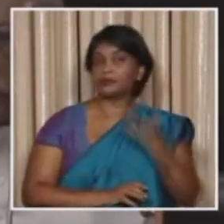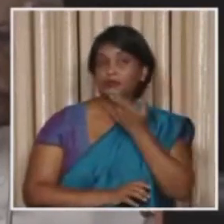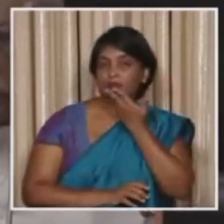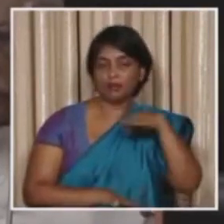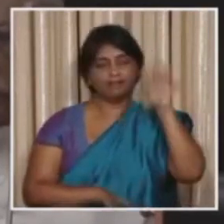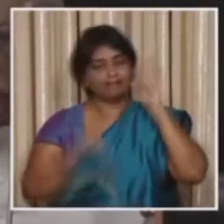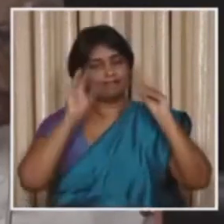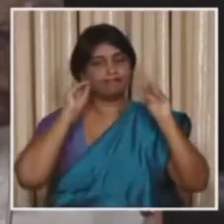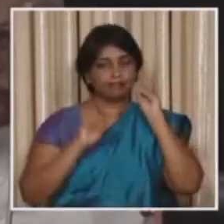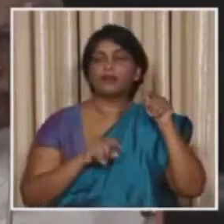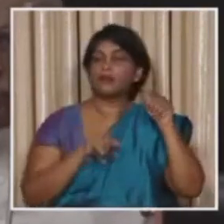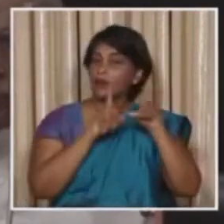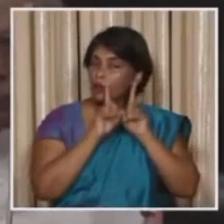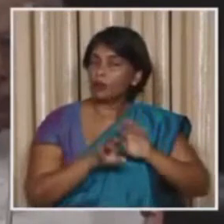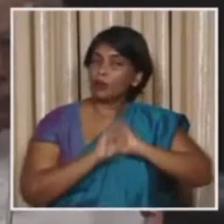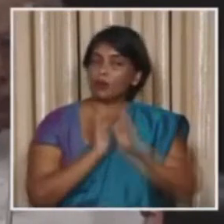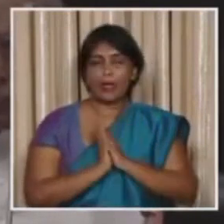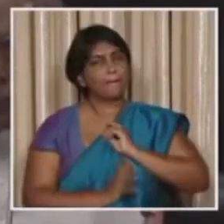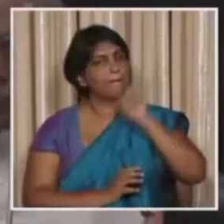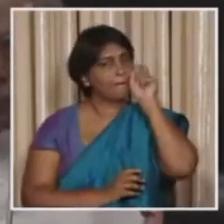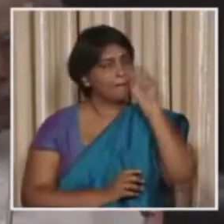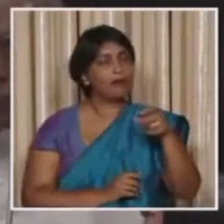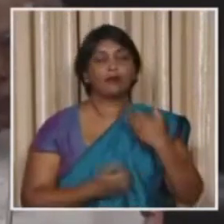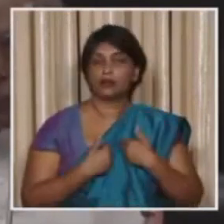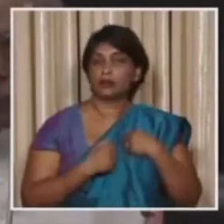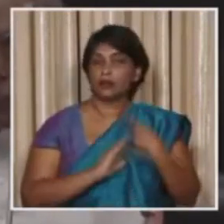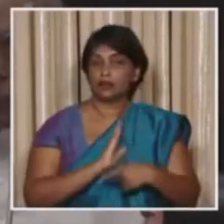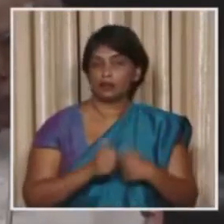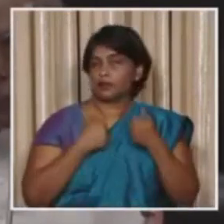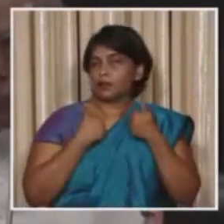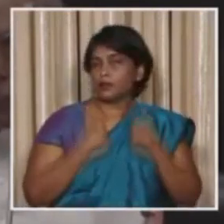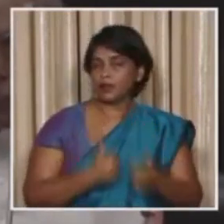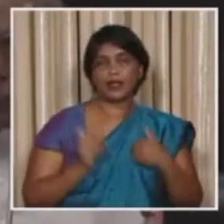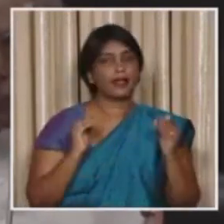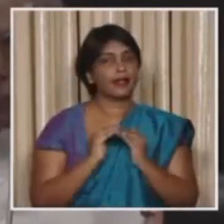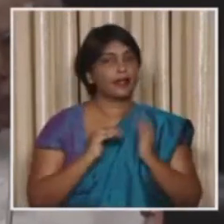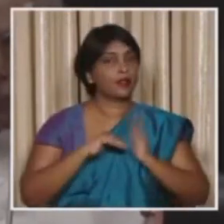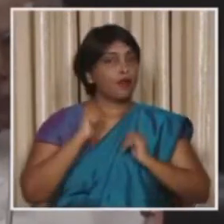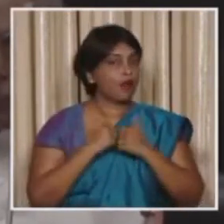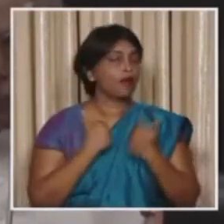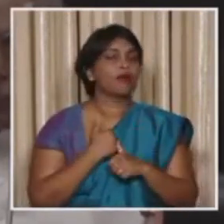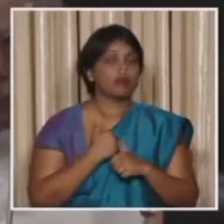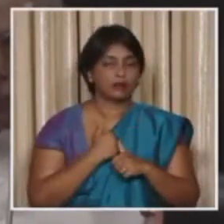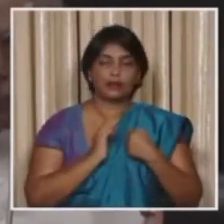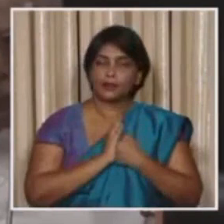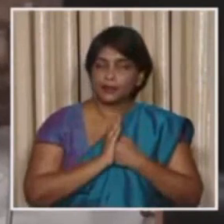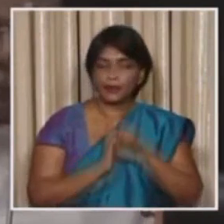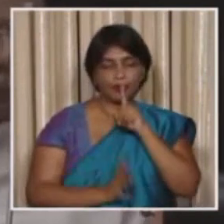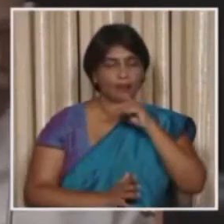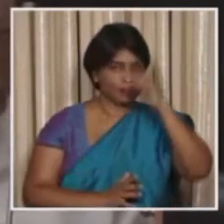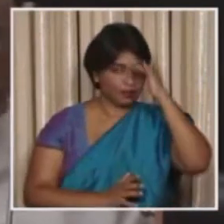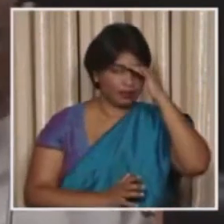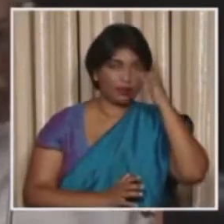ඉගෙන ගනිමු. ඒ සියල්ලම සලකා බලා අප රටට වඩාත් ගැළපෙන ක්‍රමය හදාගමු. ගරු